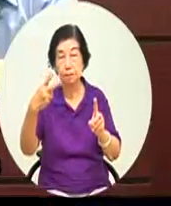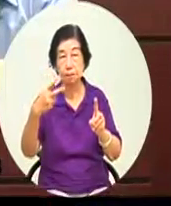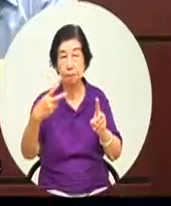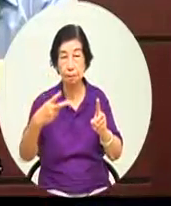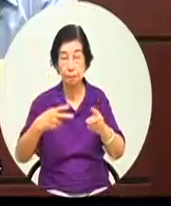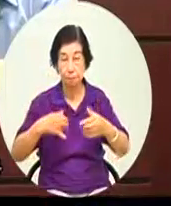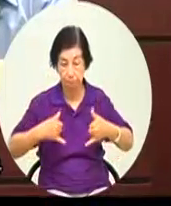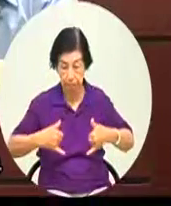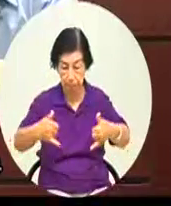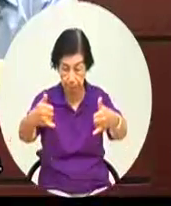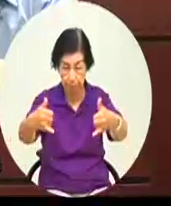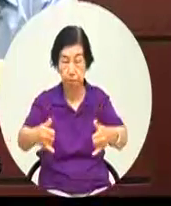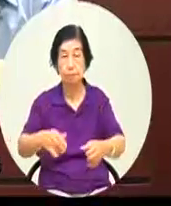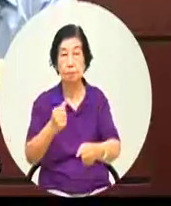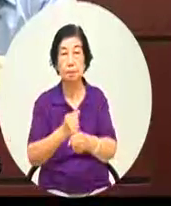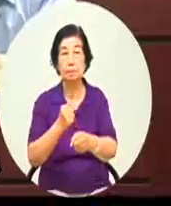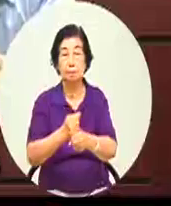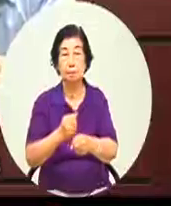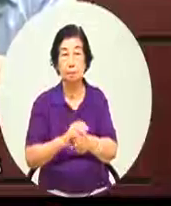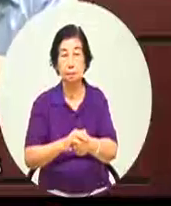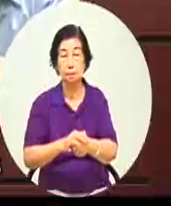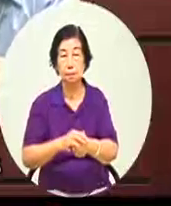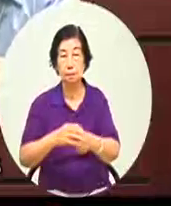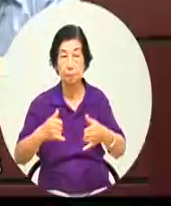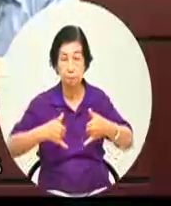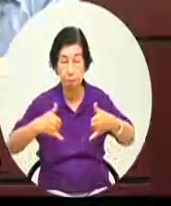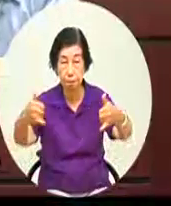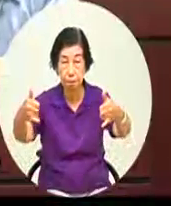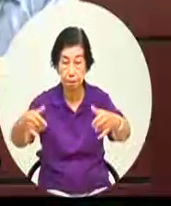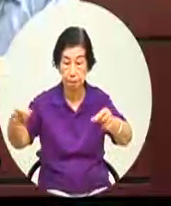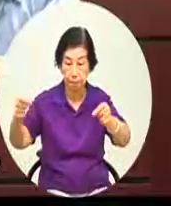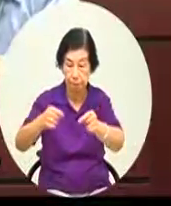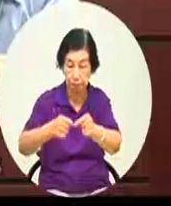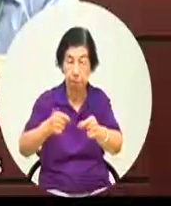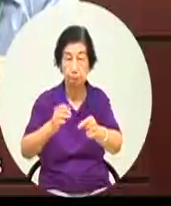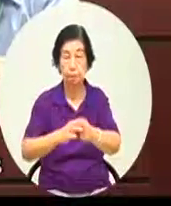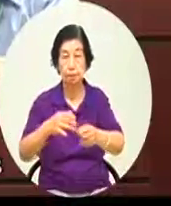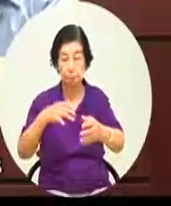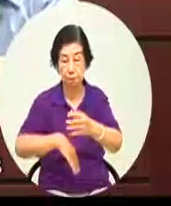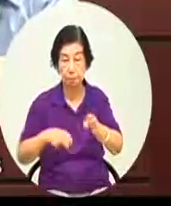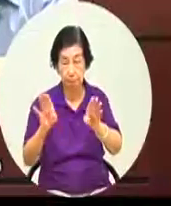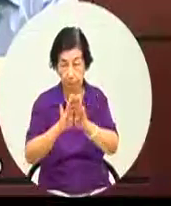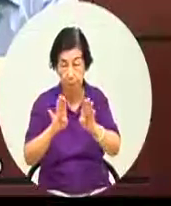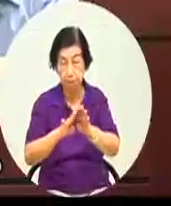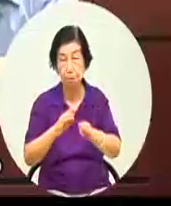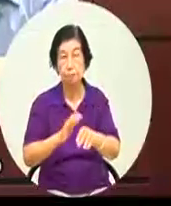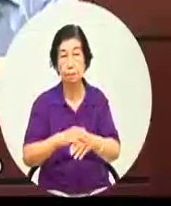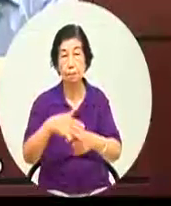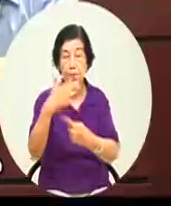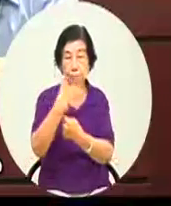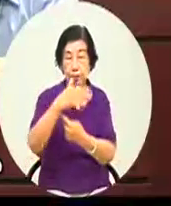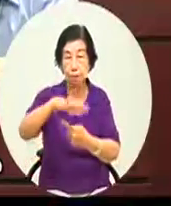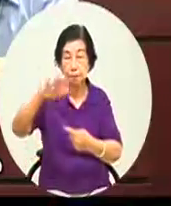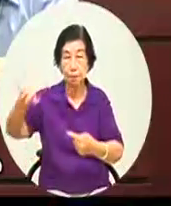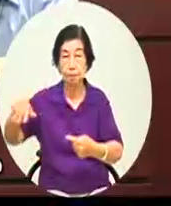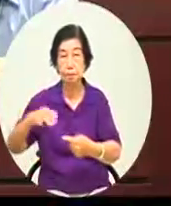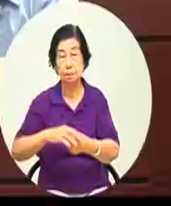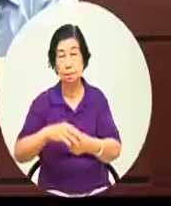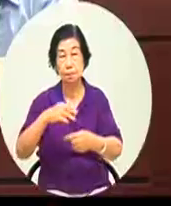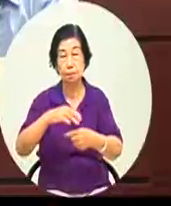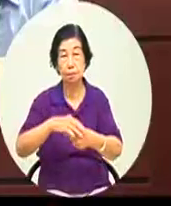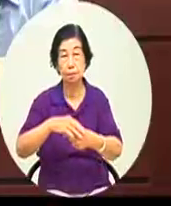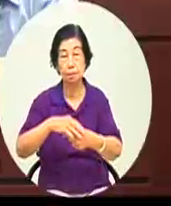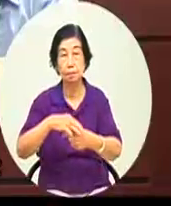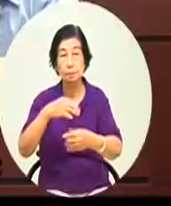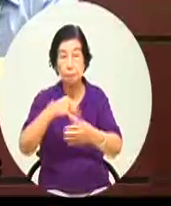哈，啊，能够接到我们内门动物园，然后再跟旗山跟美浓这边接在一起。啊，目前这一个